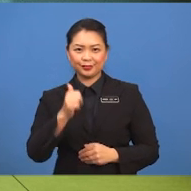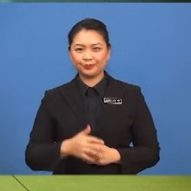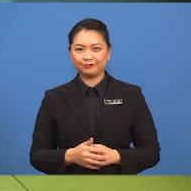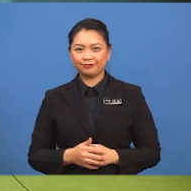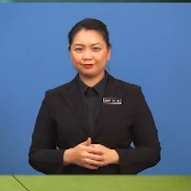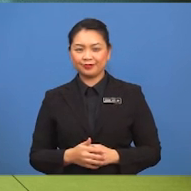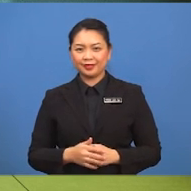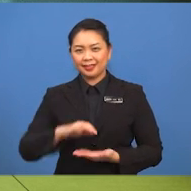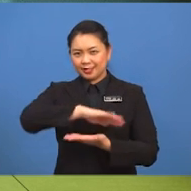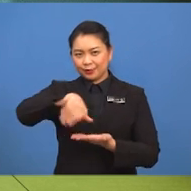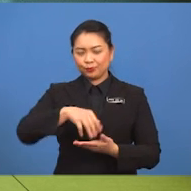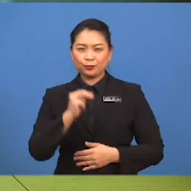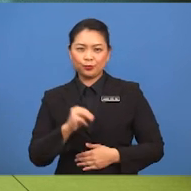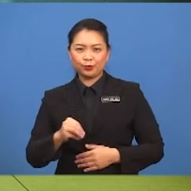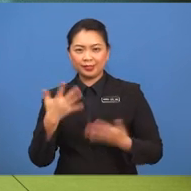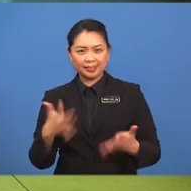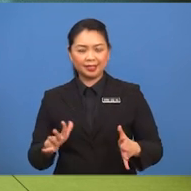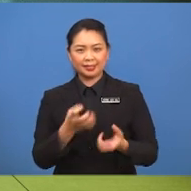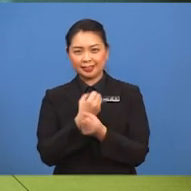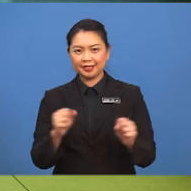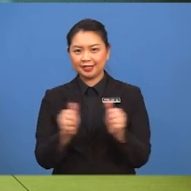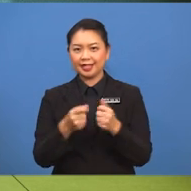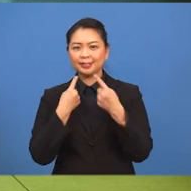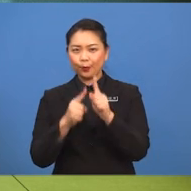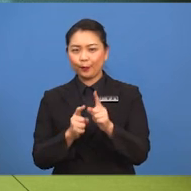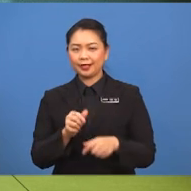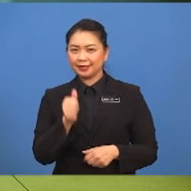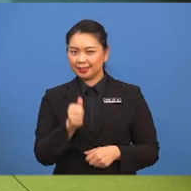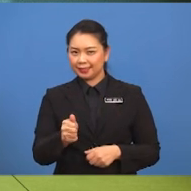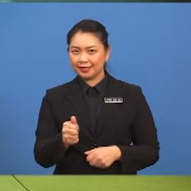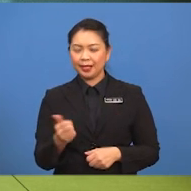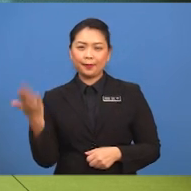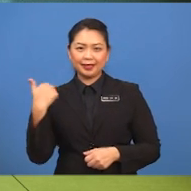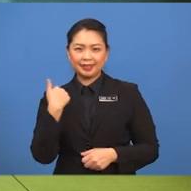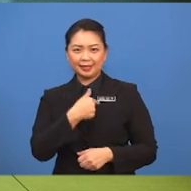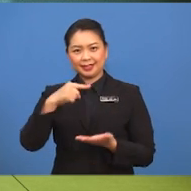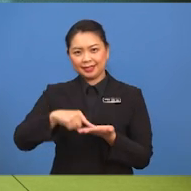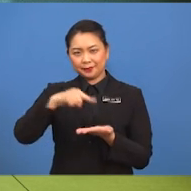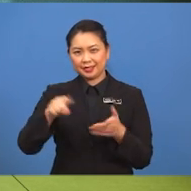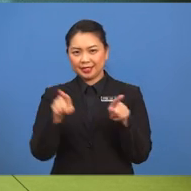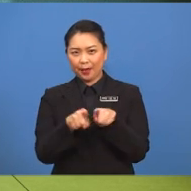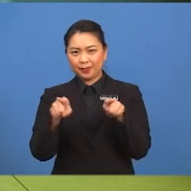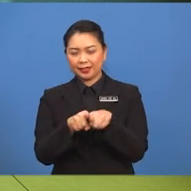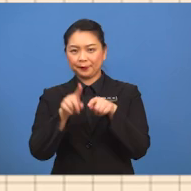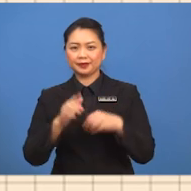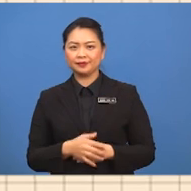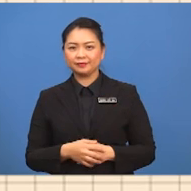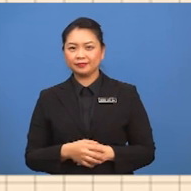Bagus. Semua murid sudah bersedia dengan jawapan masing-masing? Mari kita semak